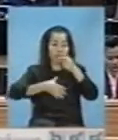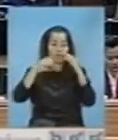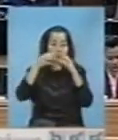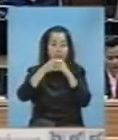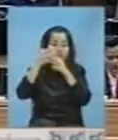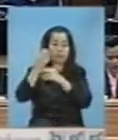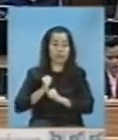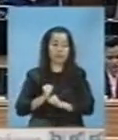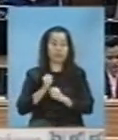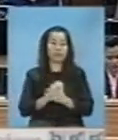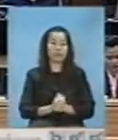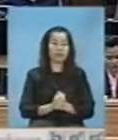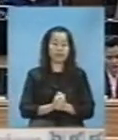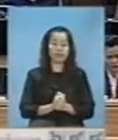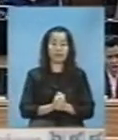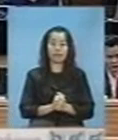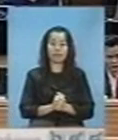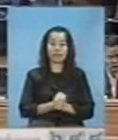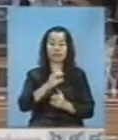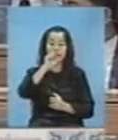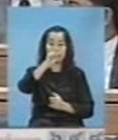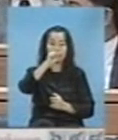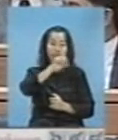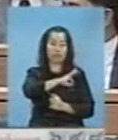พรรคประชาธิปัตย์สมาชิกรัฐสภ